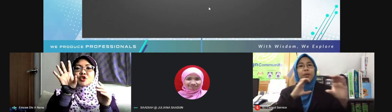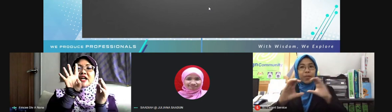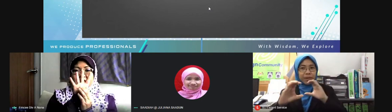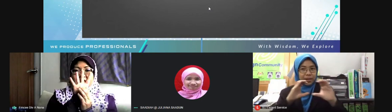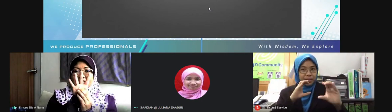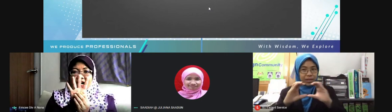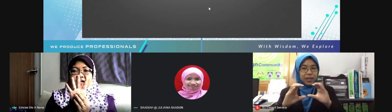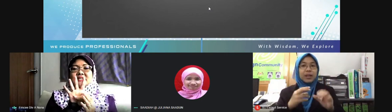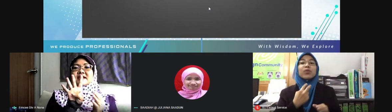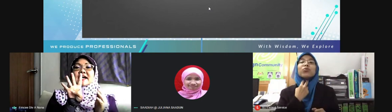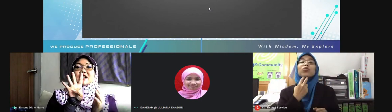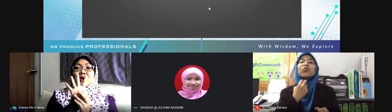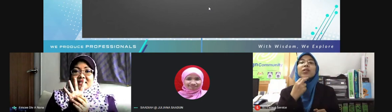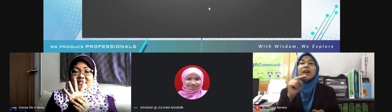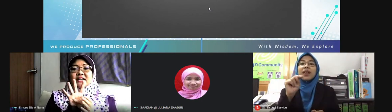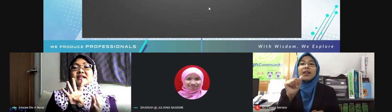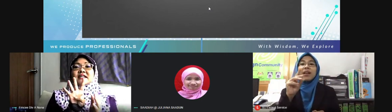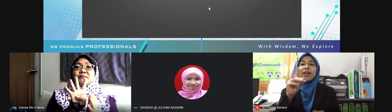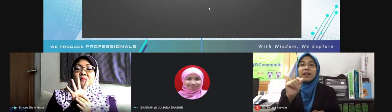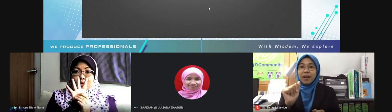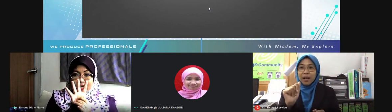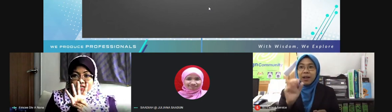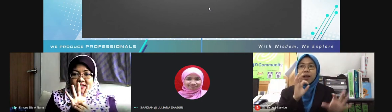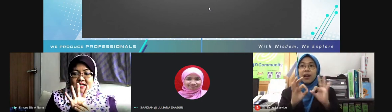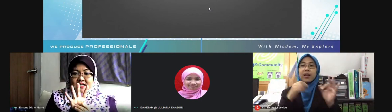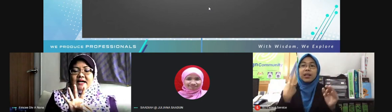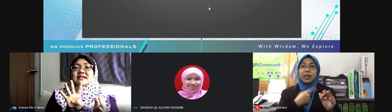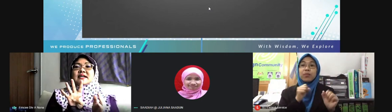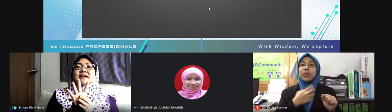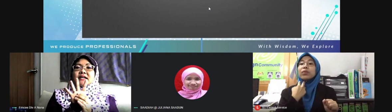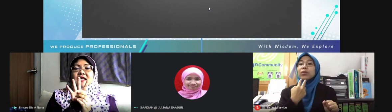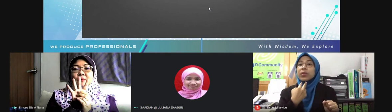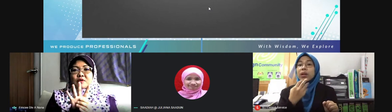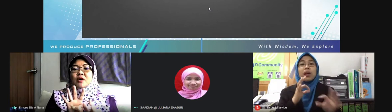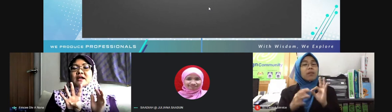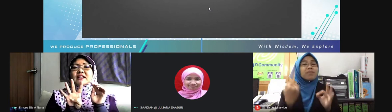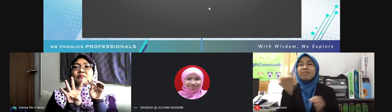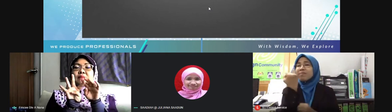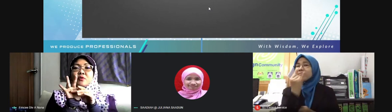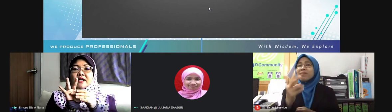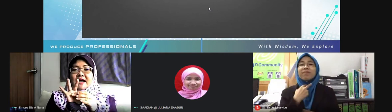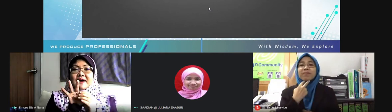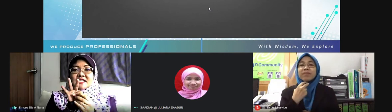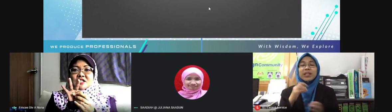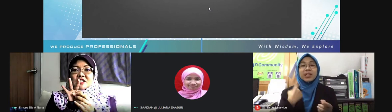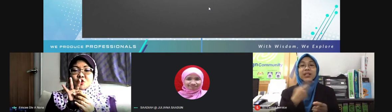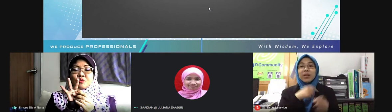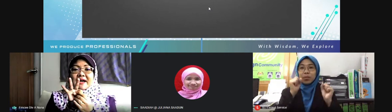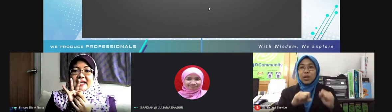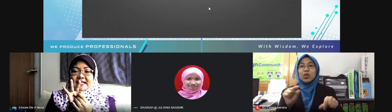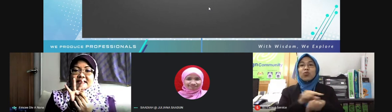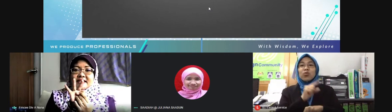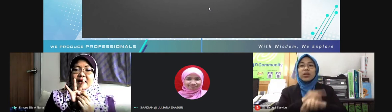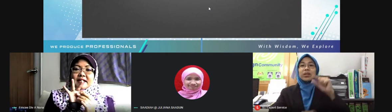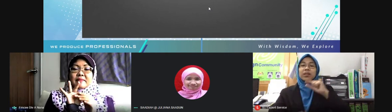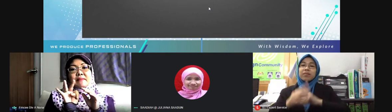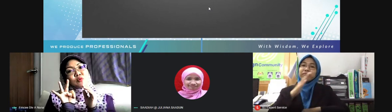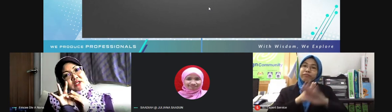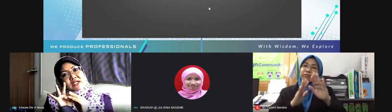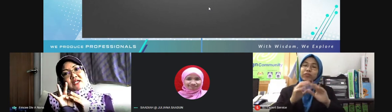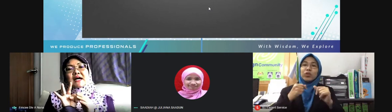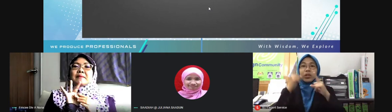iaitu nada suara sekiranya kita boleh bersuara. Sekiranya kita tak boleh bersuara, kita boleh menggunakan bahasa tubuh badan kita sama